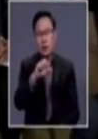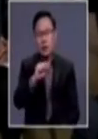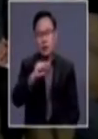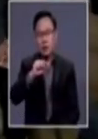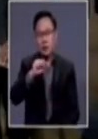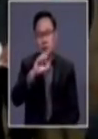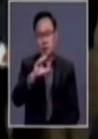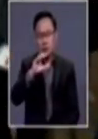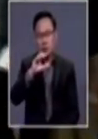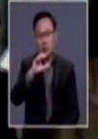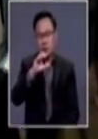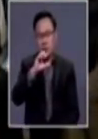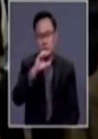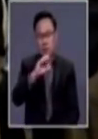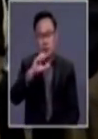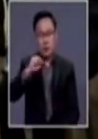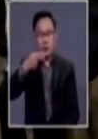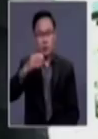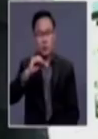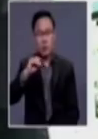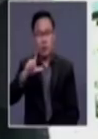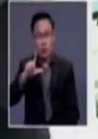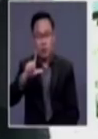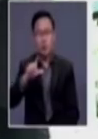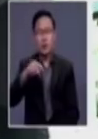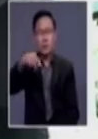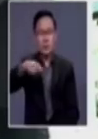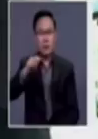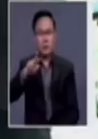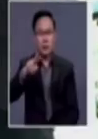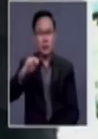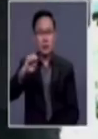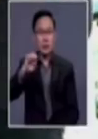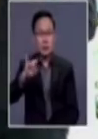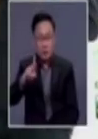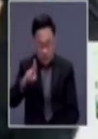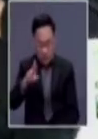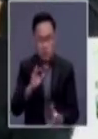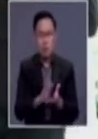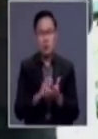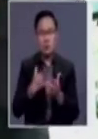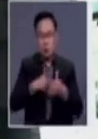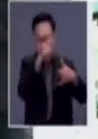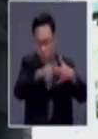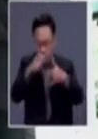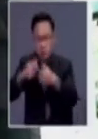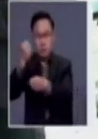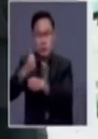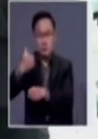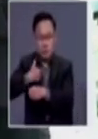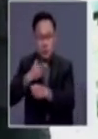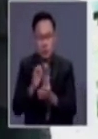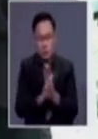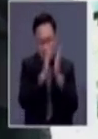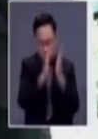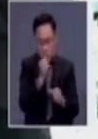ในตัวกลางคนเหล่านี้เนี่ยเป็นคนหนุ่มสาว เป็นบุคลากรขององค์กร นั้นเลยเซ็นทรัลกรุ๊ปเราก็มีบุคลากรเนี่ยร่วม